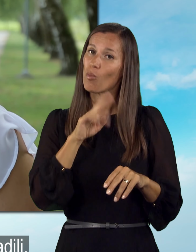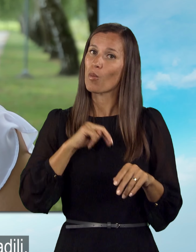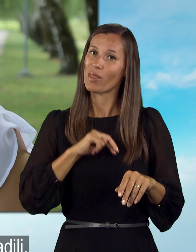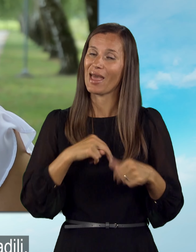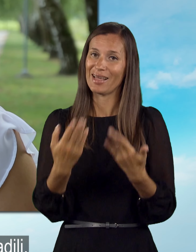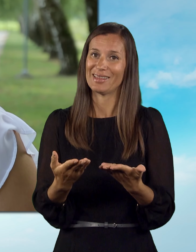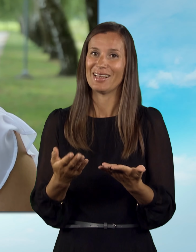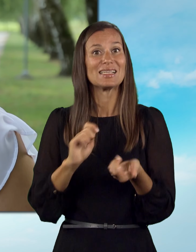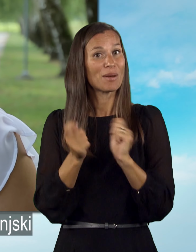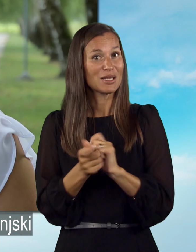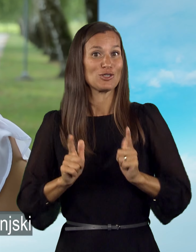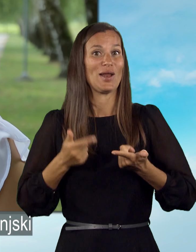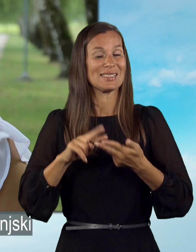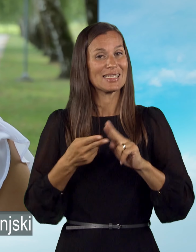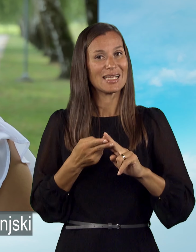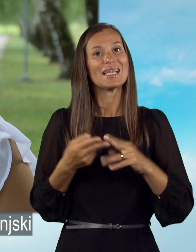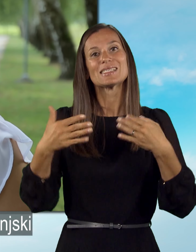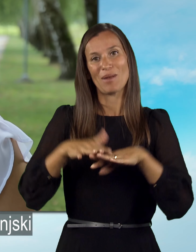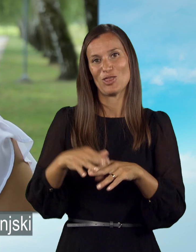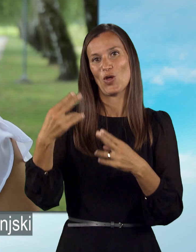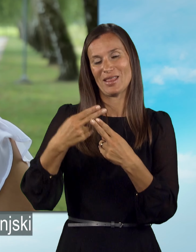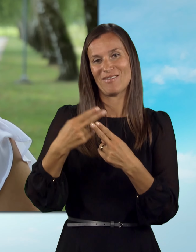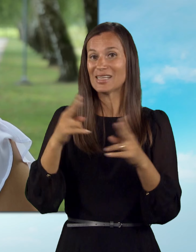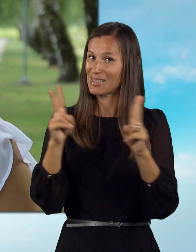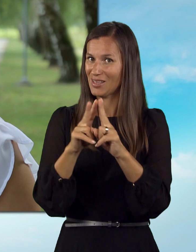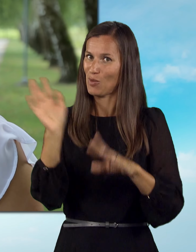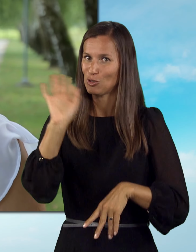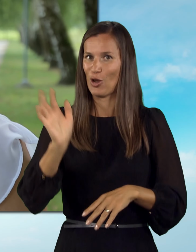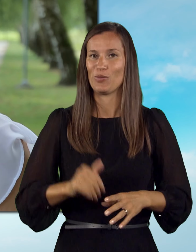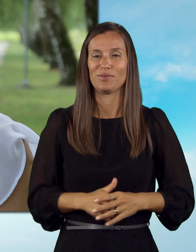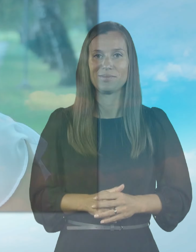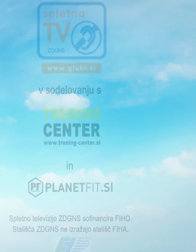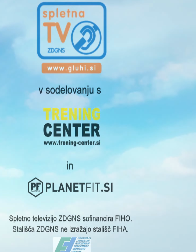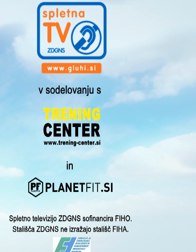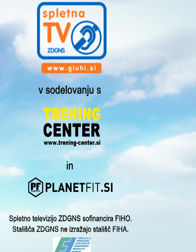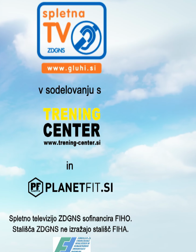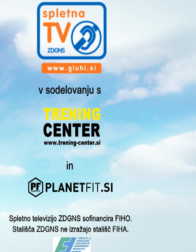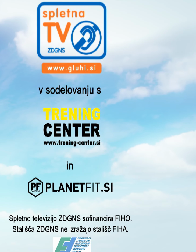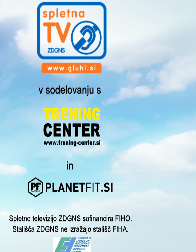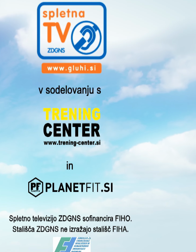Najbolj zanimive bomo nagradili. Spremenite življenjski stil s Spletno TV. Se vidimo. Čau!